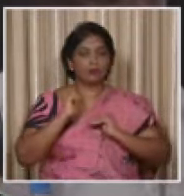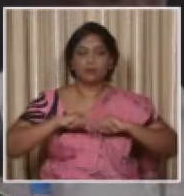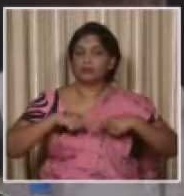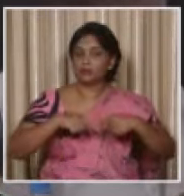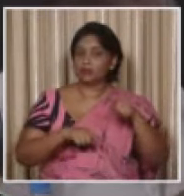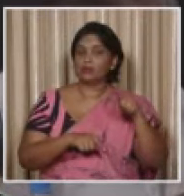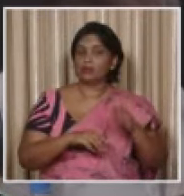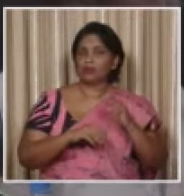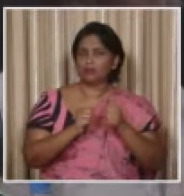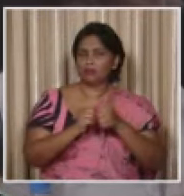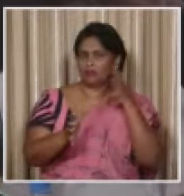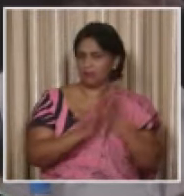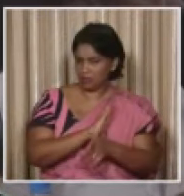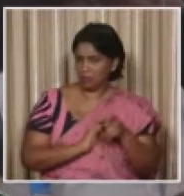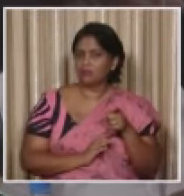සහ